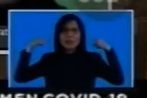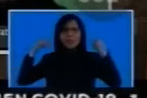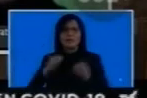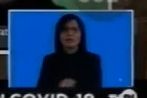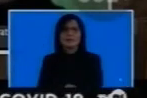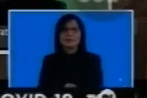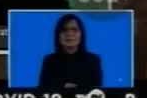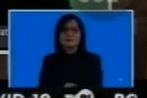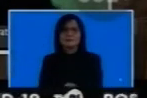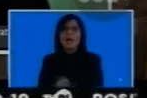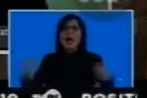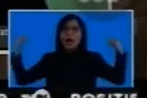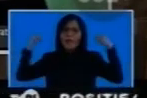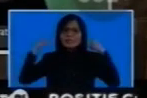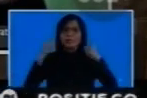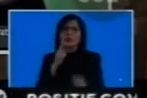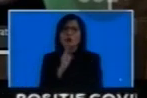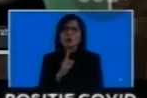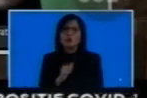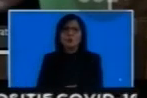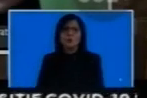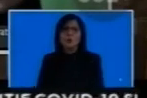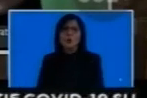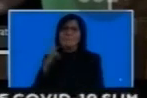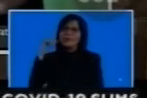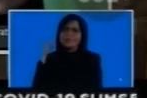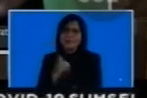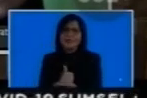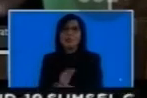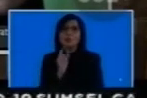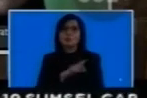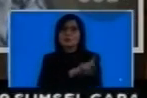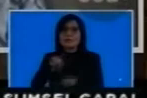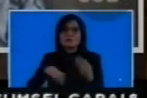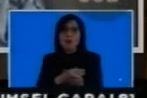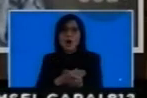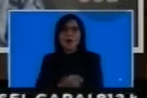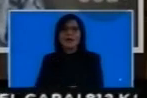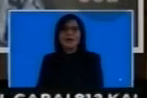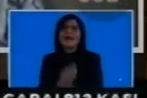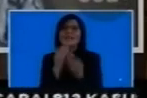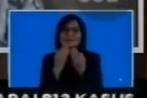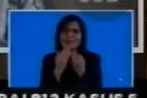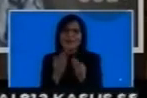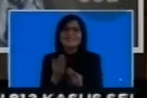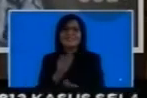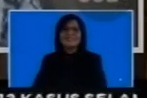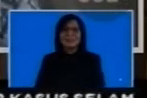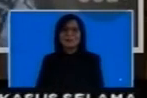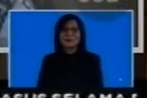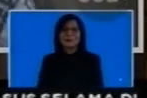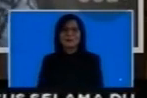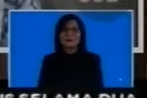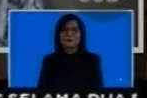Kita kesehatan itu sangat penting bagi kita semua. Terima kasih Alfiatus.